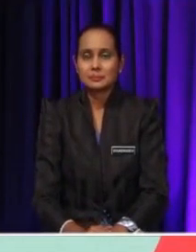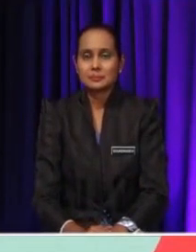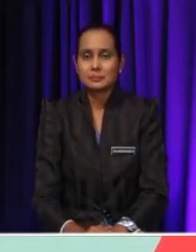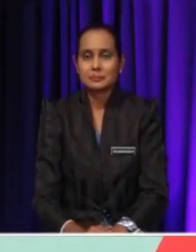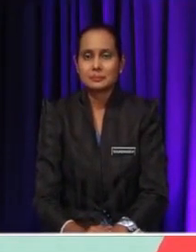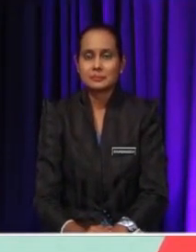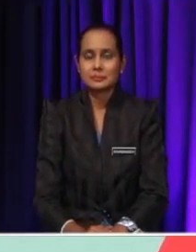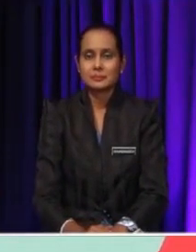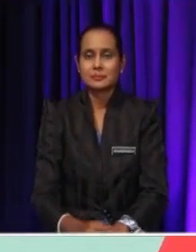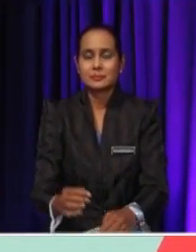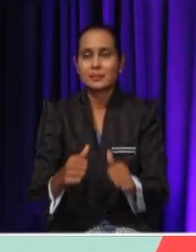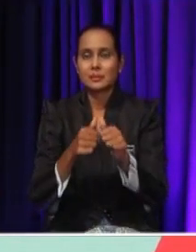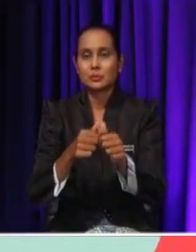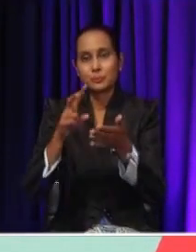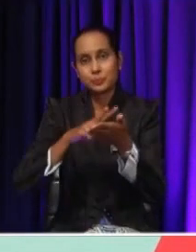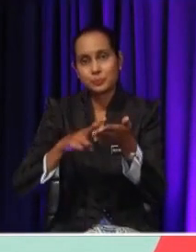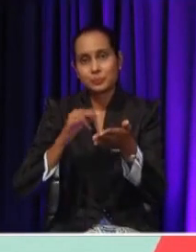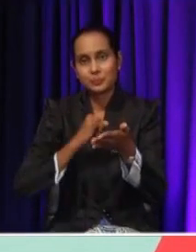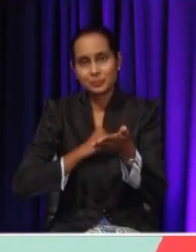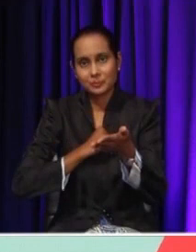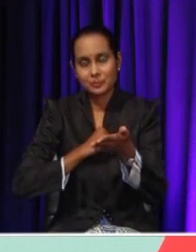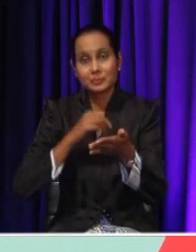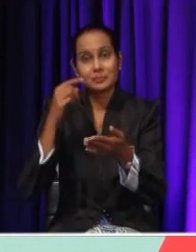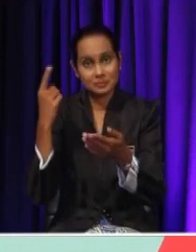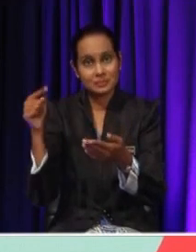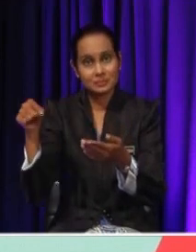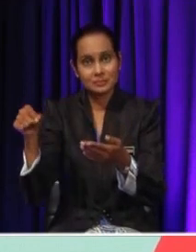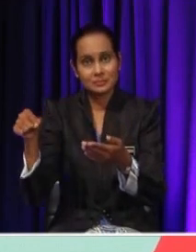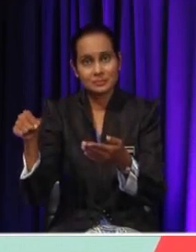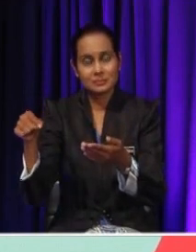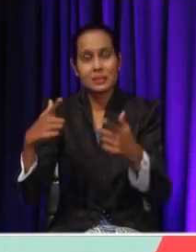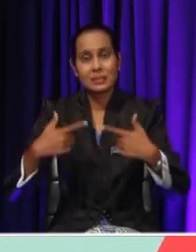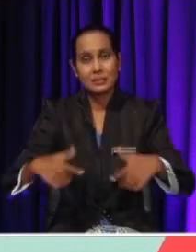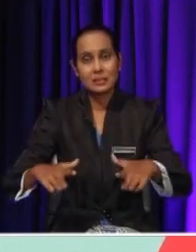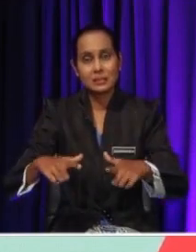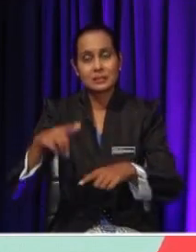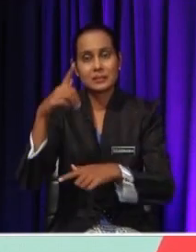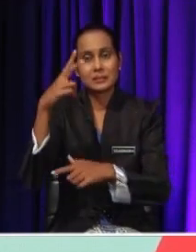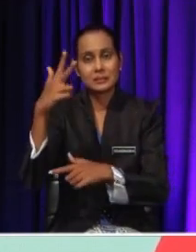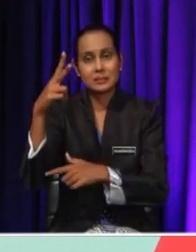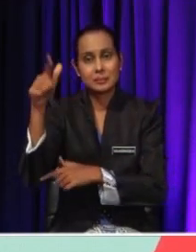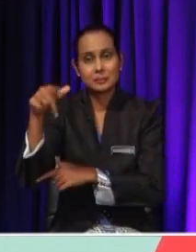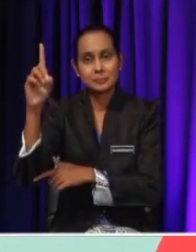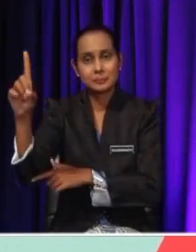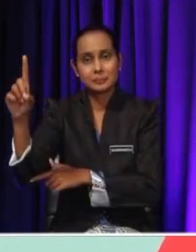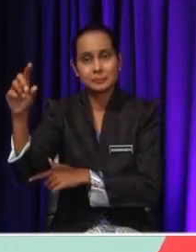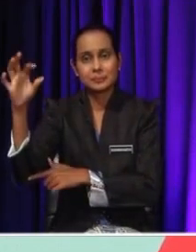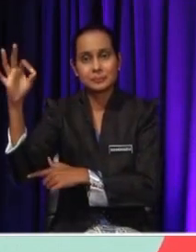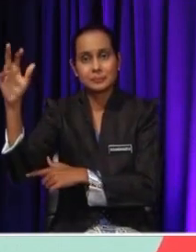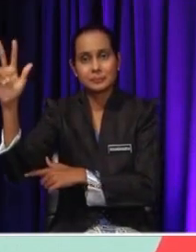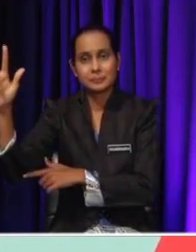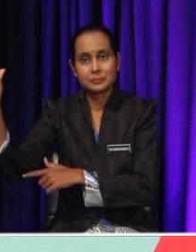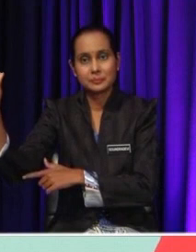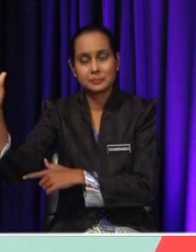berdasarkan pembacaan saya Ahmad ilahirkan pada 13 Januari 1933 dibangkul